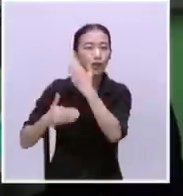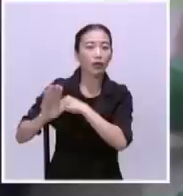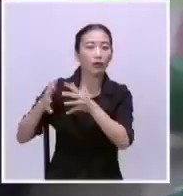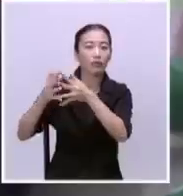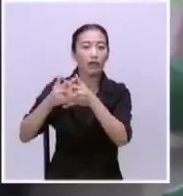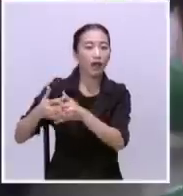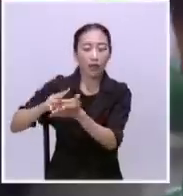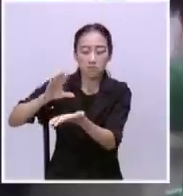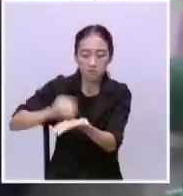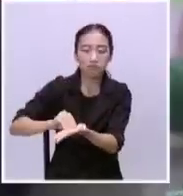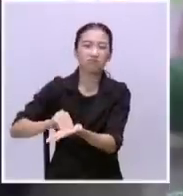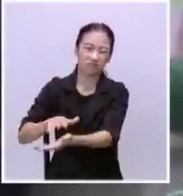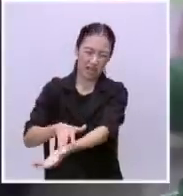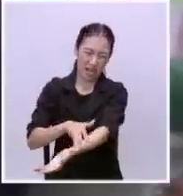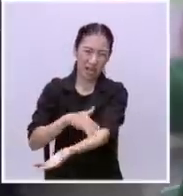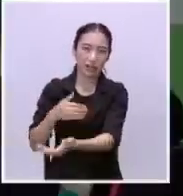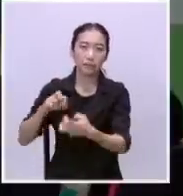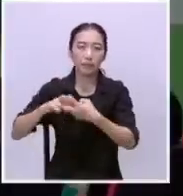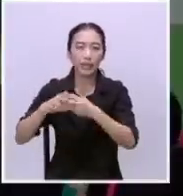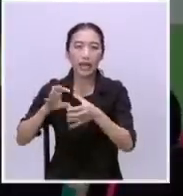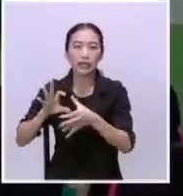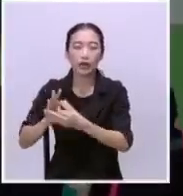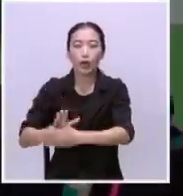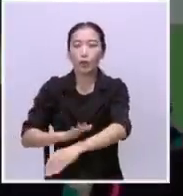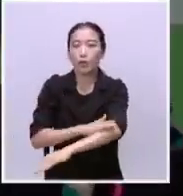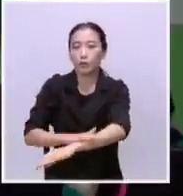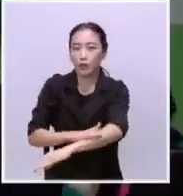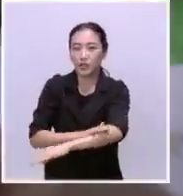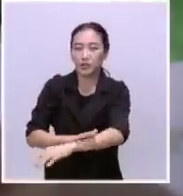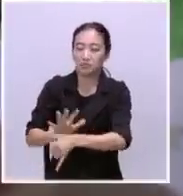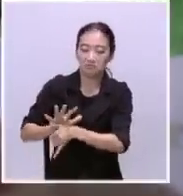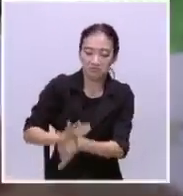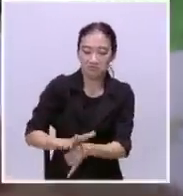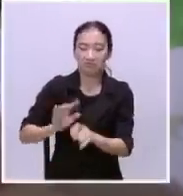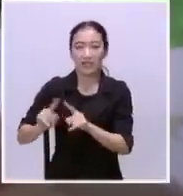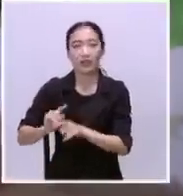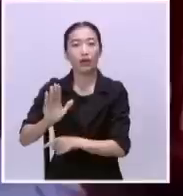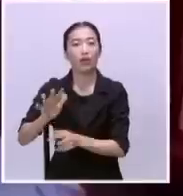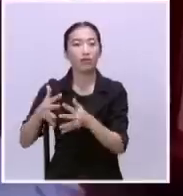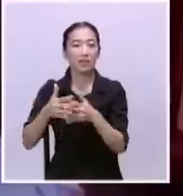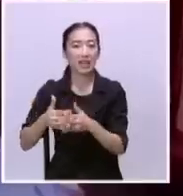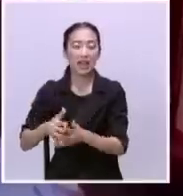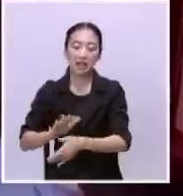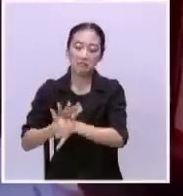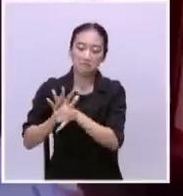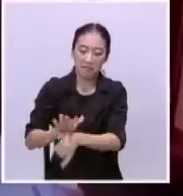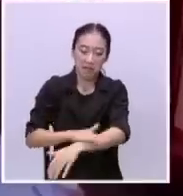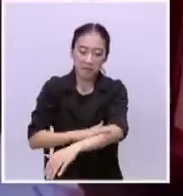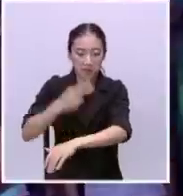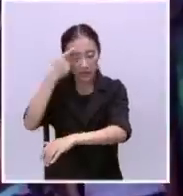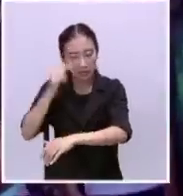านของปัญหาการเหยียดผิวในสหรัฐมาจนถึงปัจจุบันค่ะเป็นการตอบโต้ที่เจ็บแสบเลยนะคะแล้วยังบอกด้วยค่ะว่าขณะ